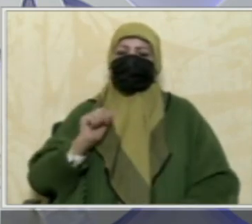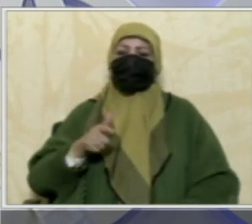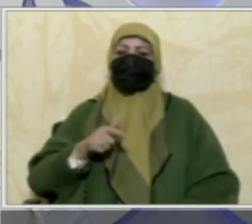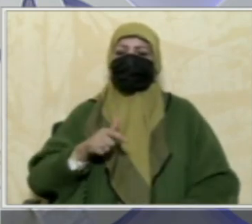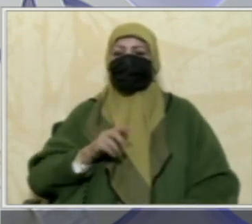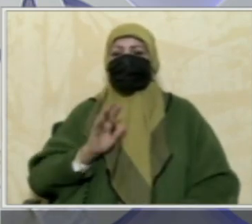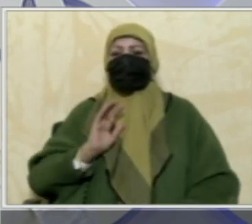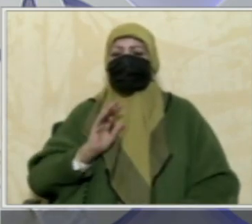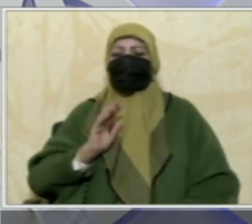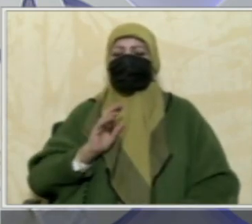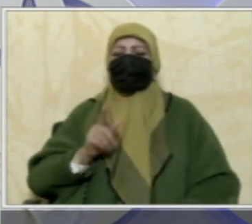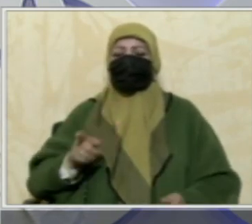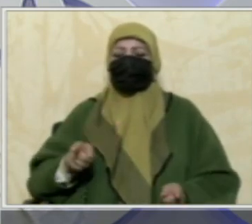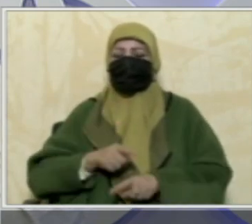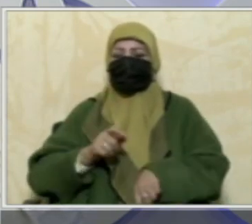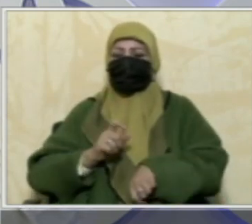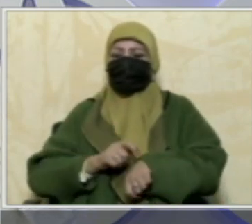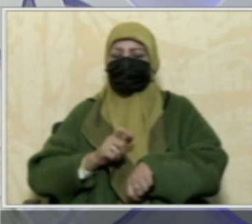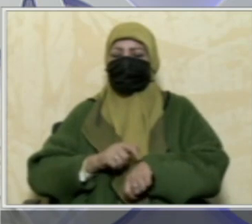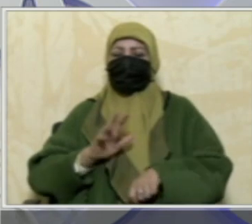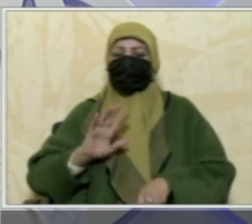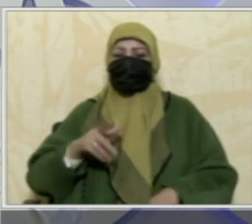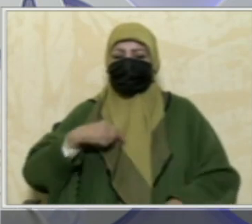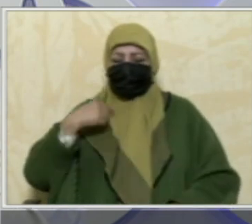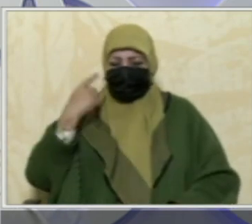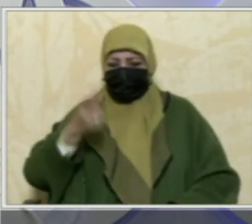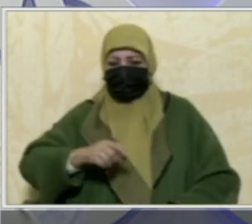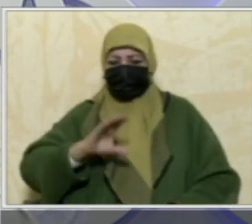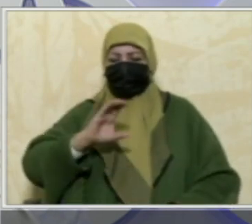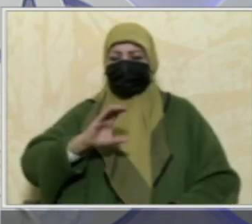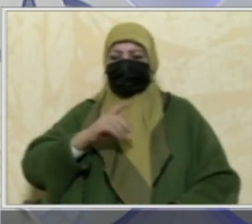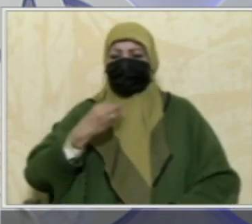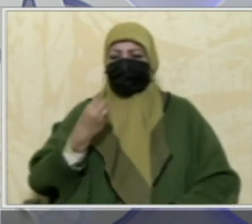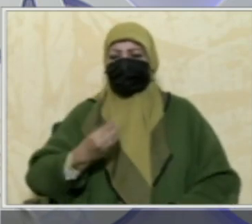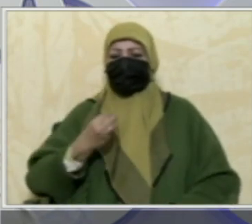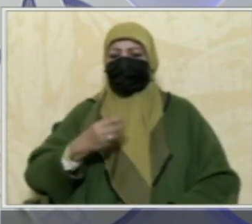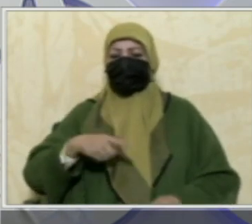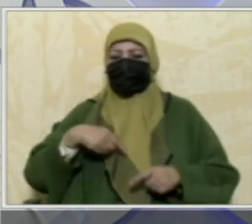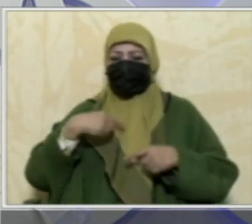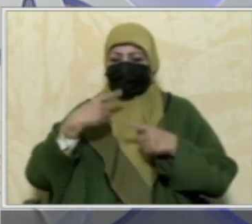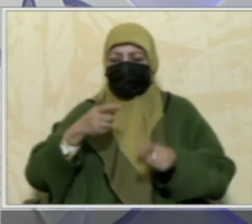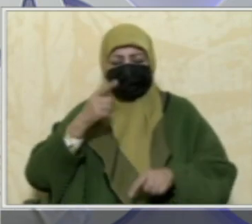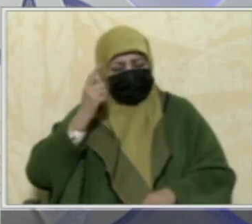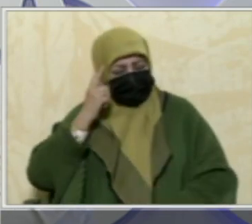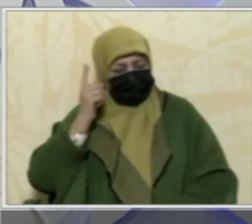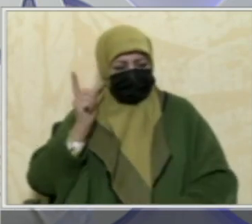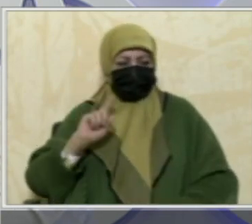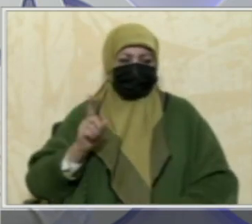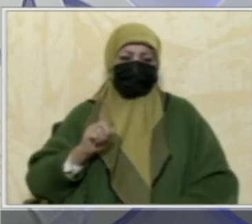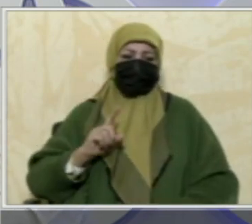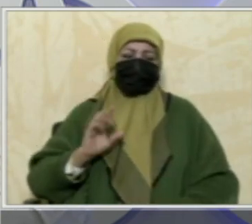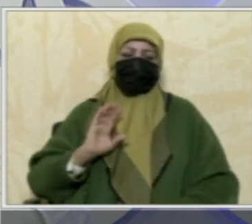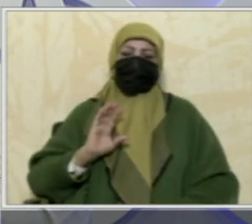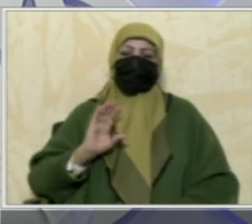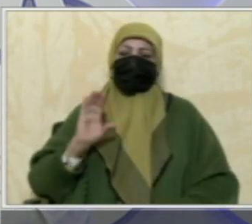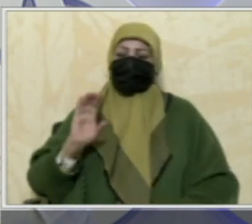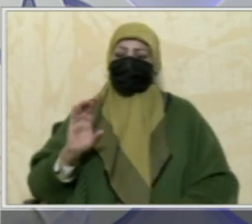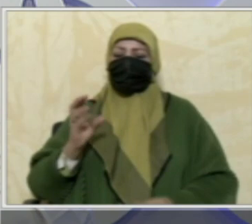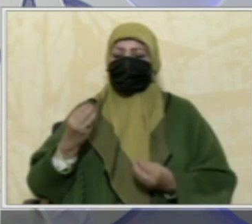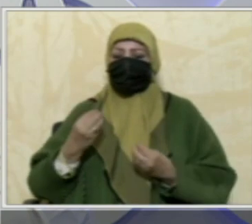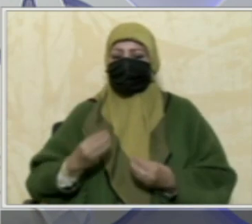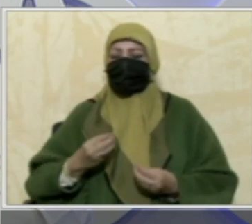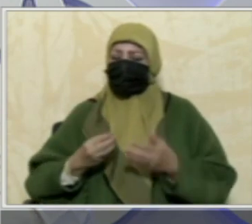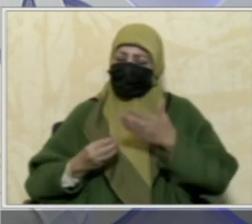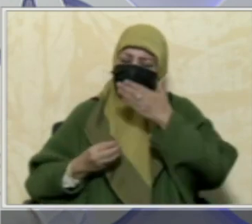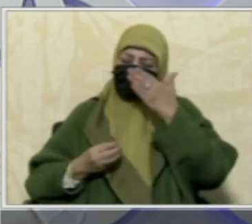جوابها وبالتالي فنحن ما لا نعرف جوابه او ما يعني يغيب عنا في الحقيقه ويغيب عنا